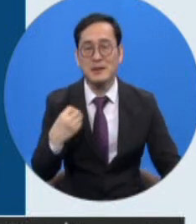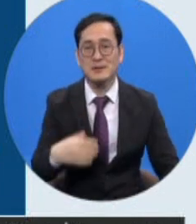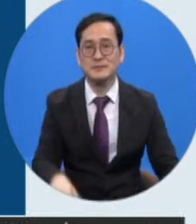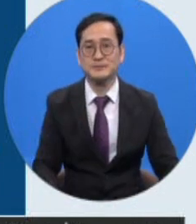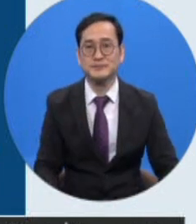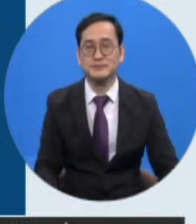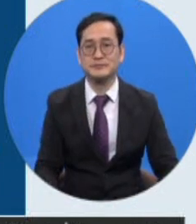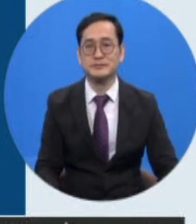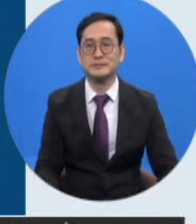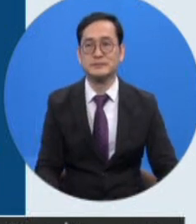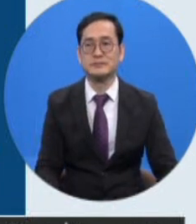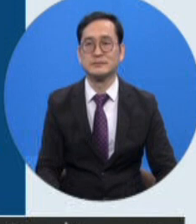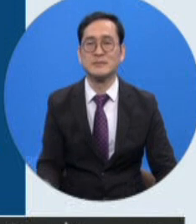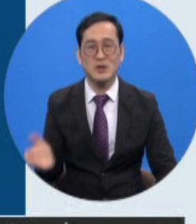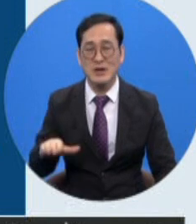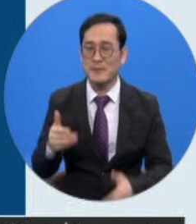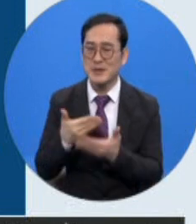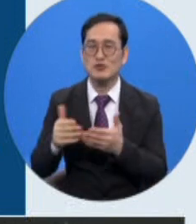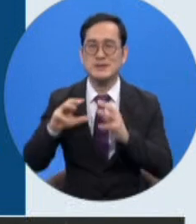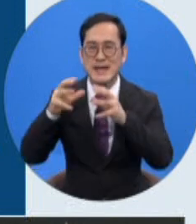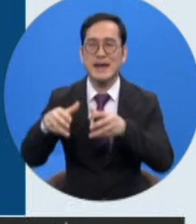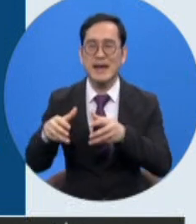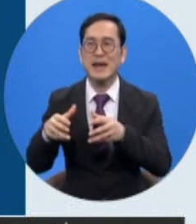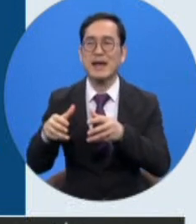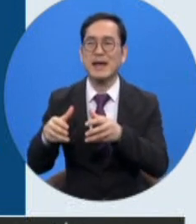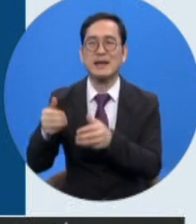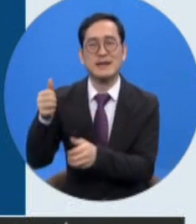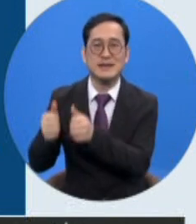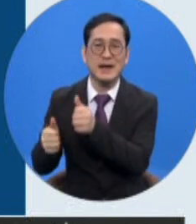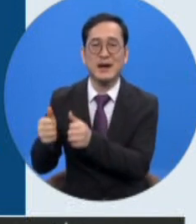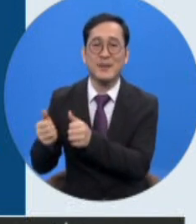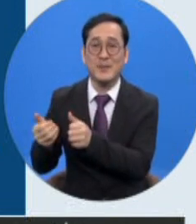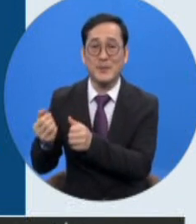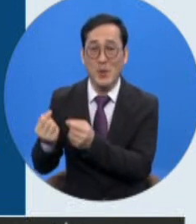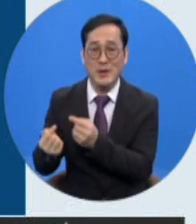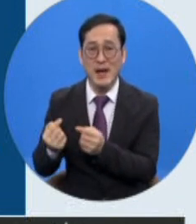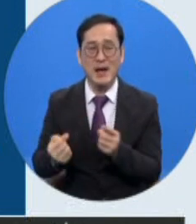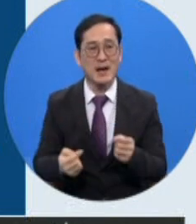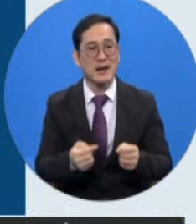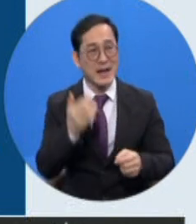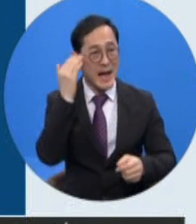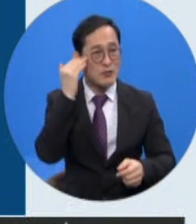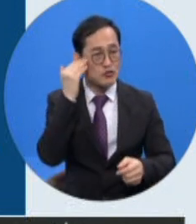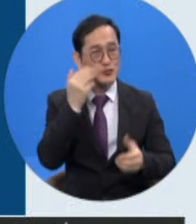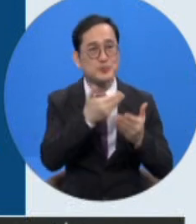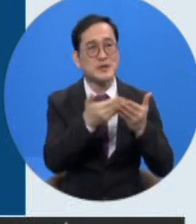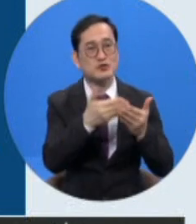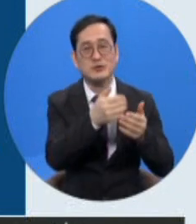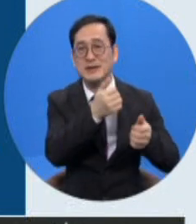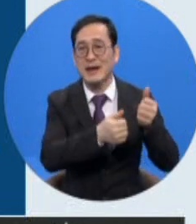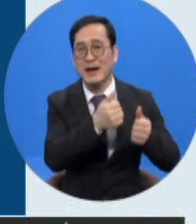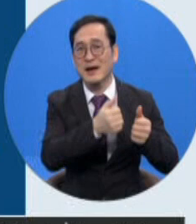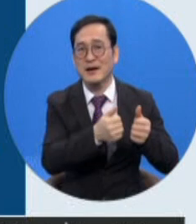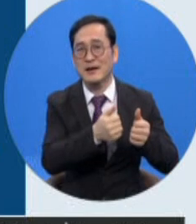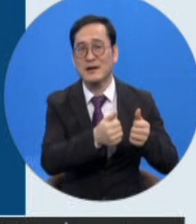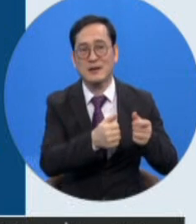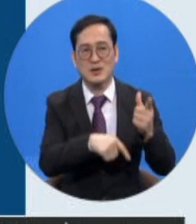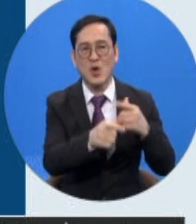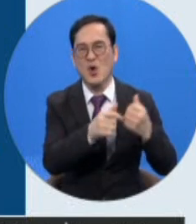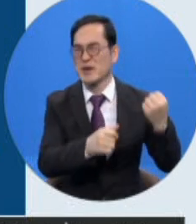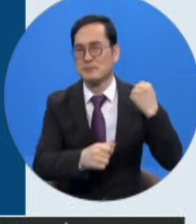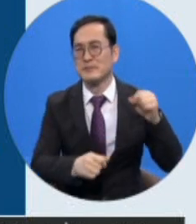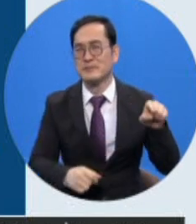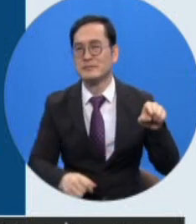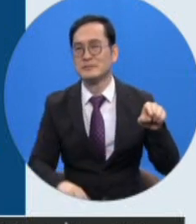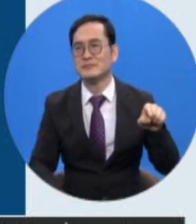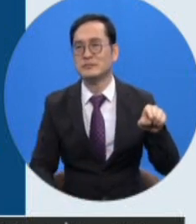세계 대상전보다 아마 대한민국 미술 대전이 훨씬 더 이제 더 권위가 있는 상이다. 그런데 거기서 입선을 했기 때문에 사실